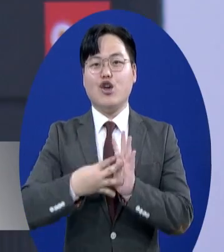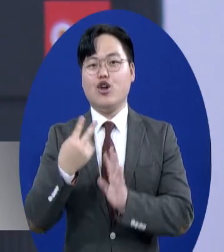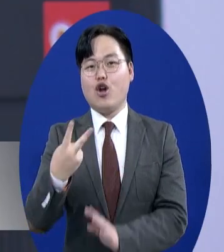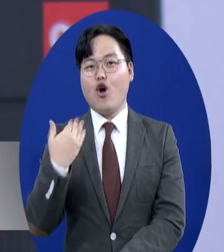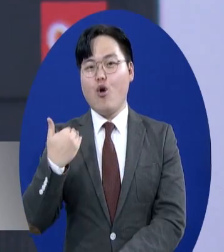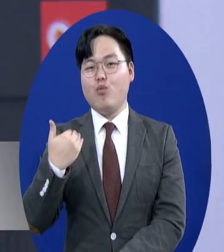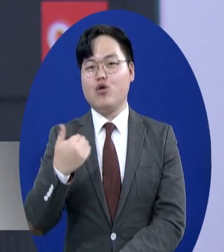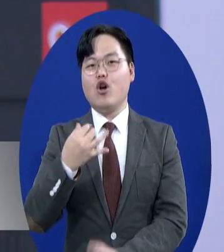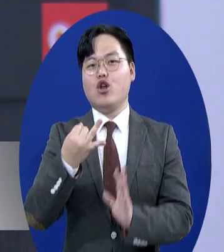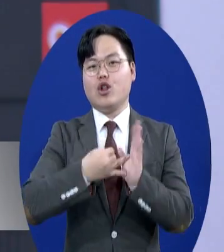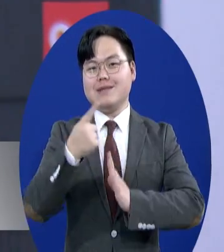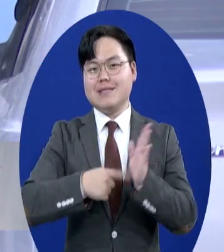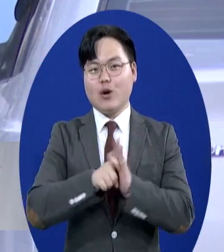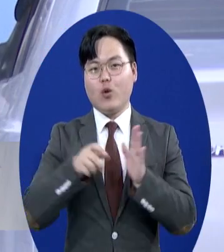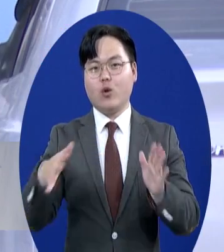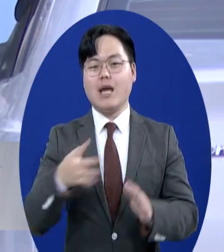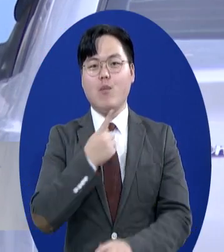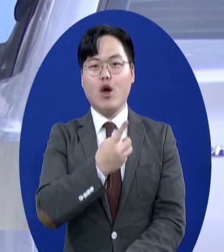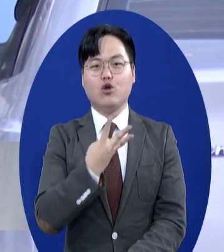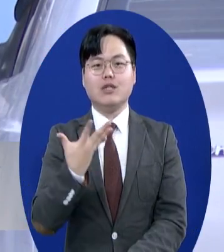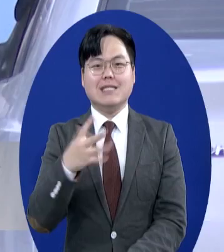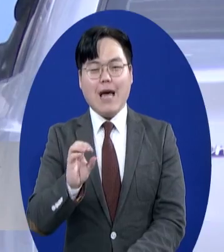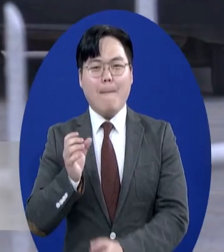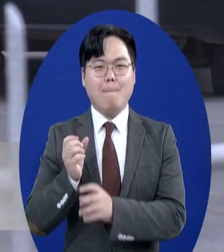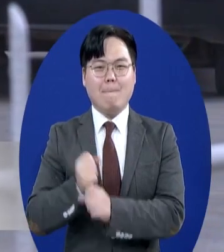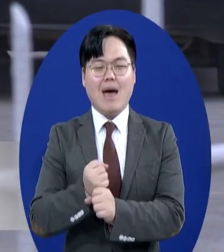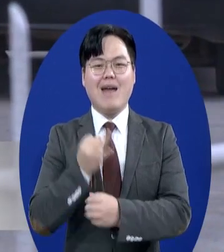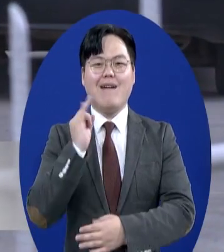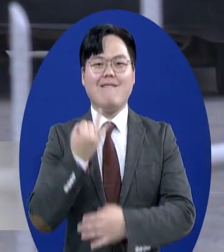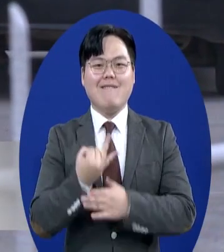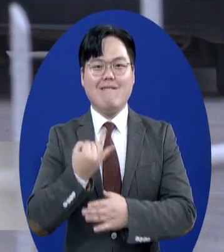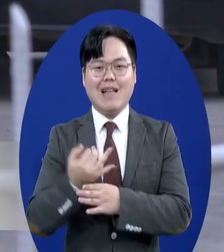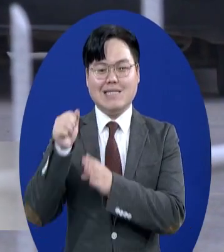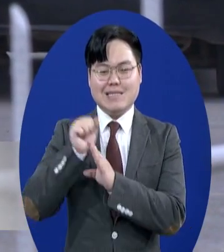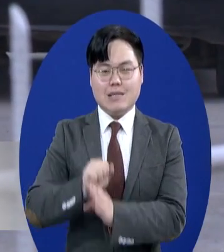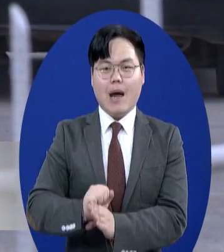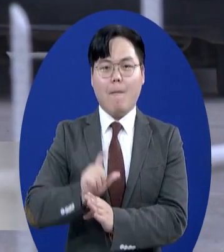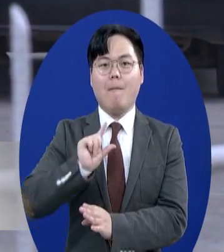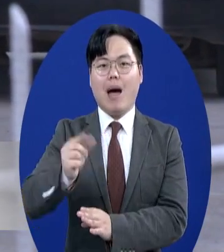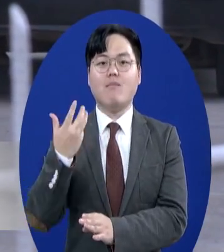үн сүүлийн 7 сар гарын хугацаанд 1450 төгрөг тогтож, инфляцид ирэх дарамтаас сэргийлж чадсан байна.